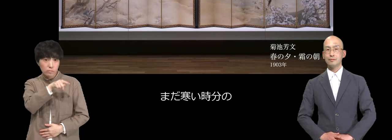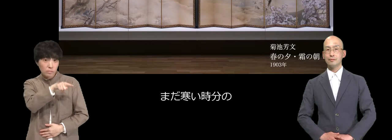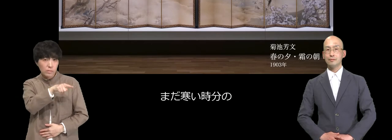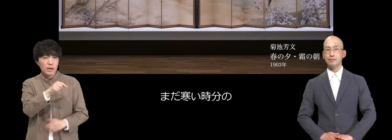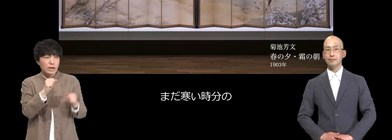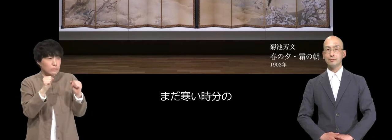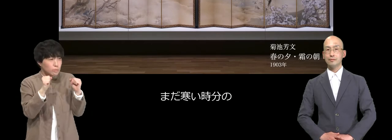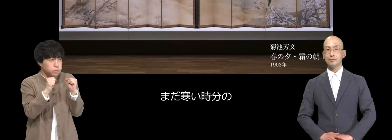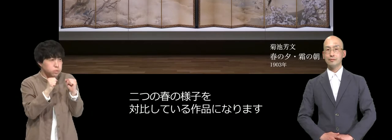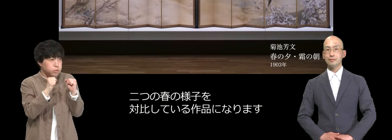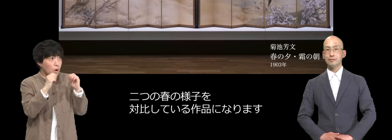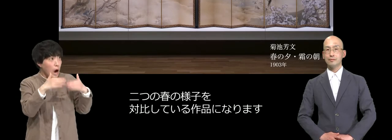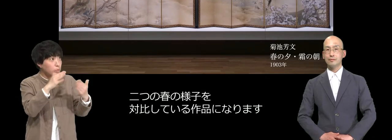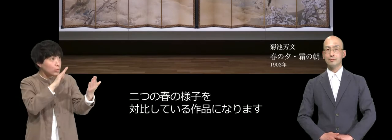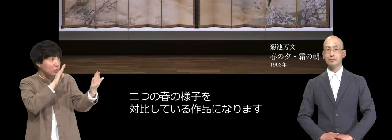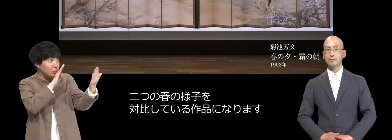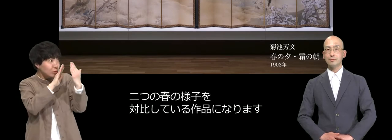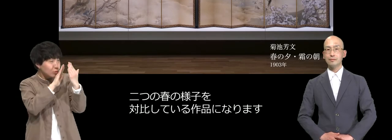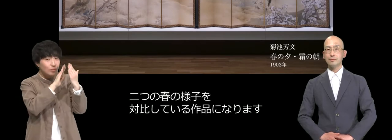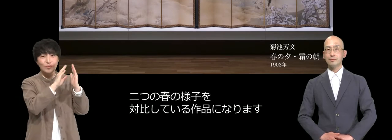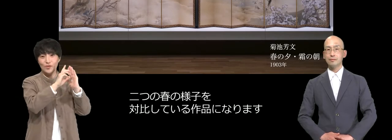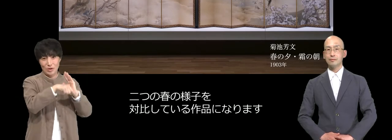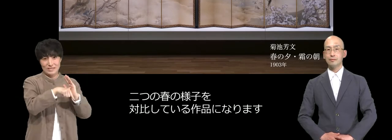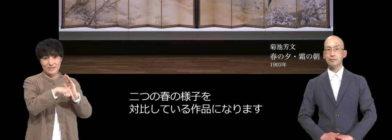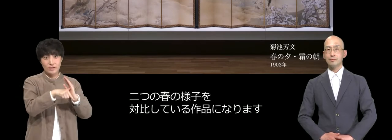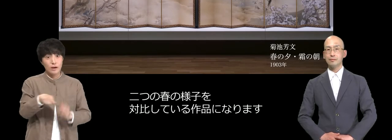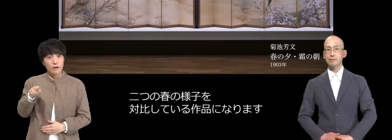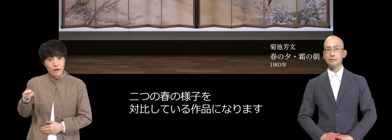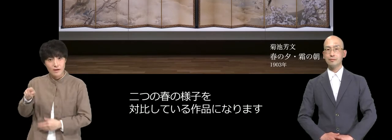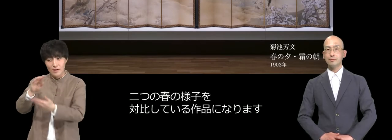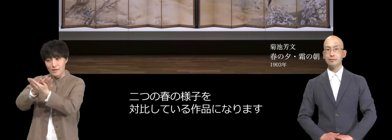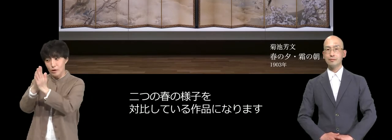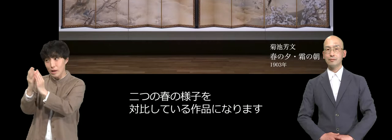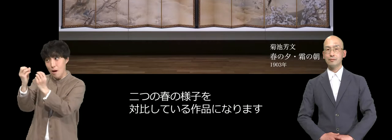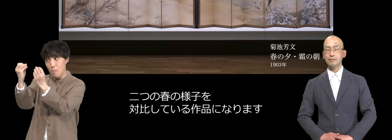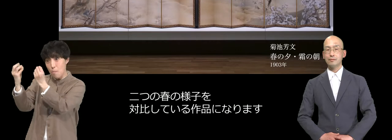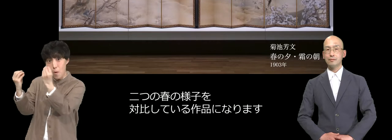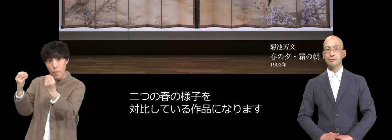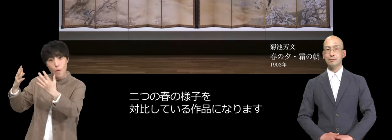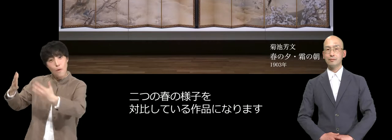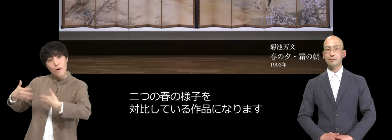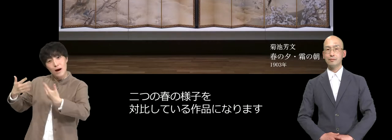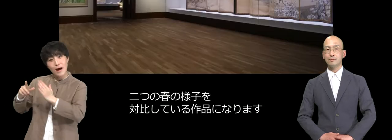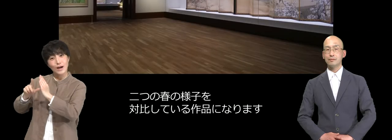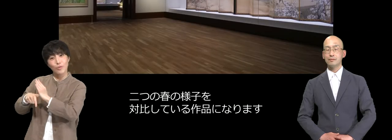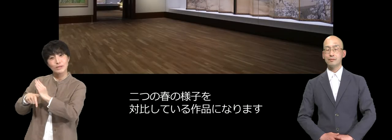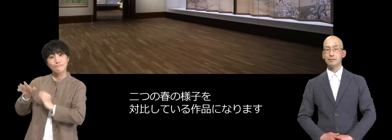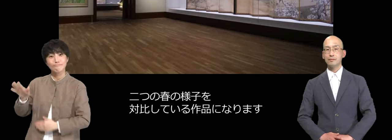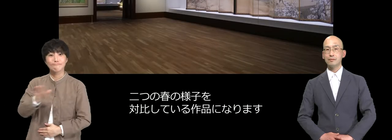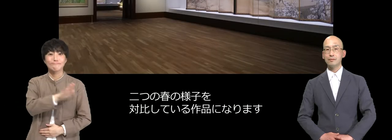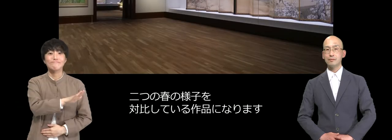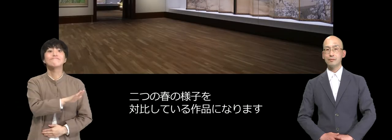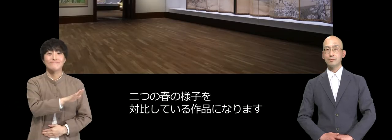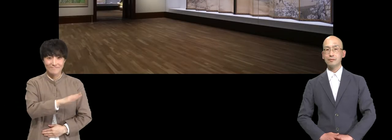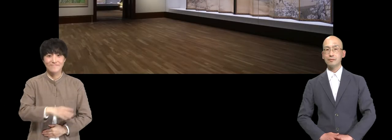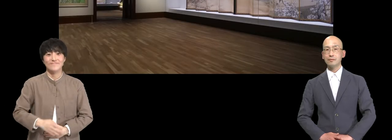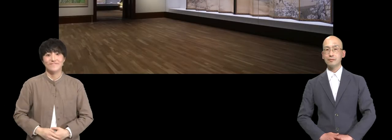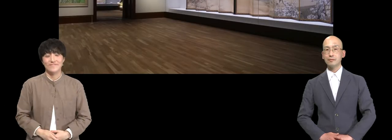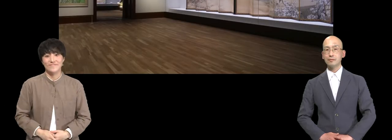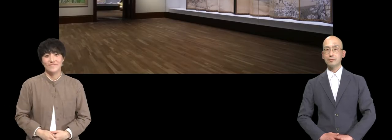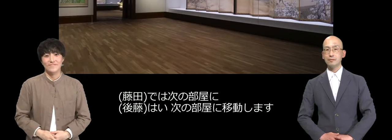寒い自分の2つの春の様子というのを対比しているという作品になります